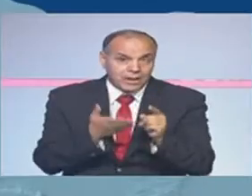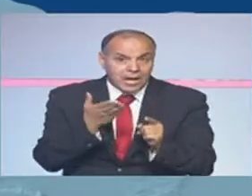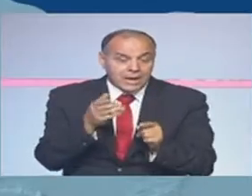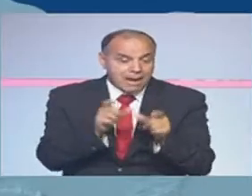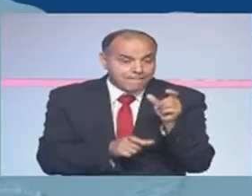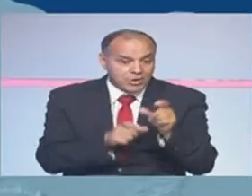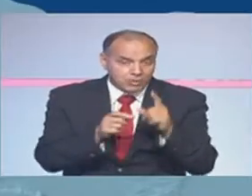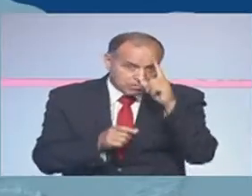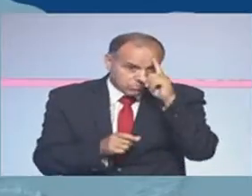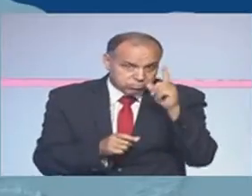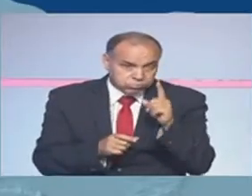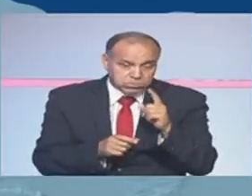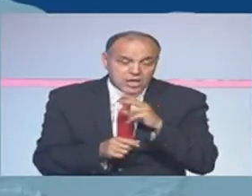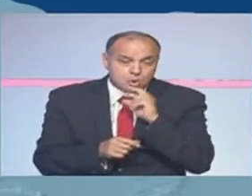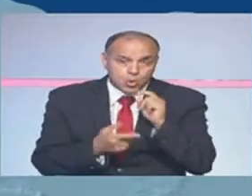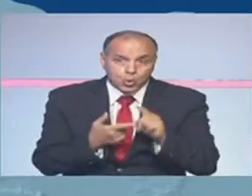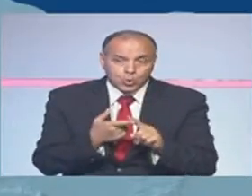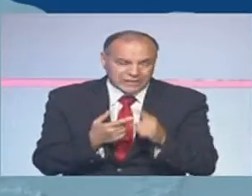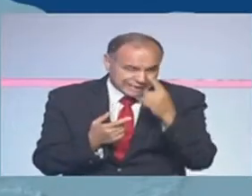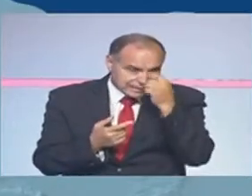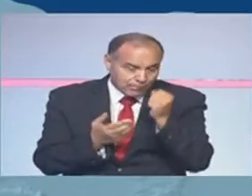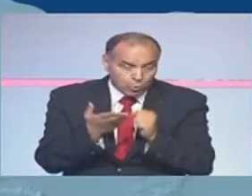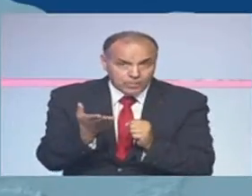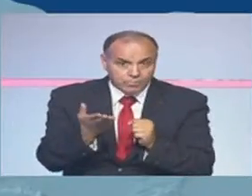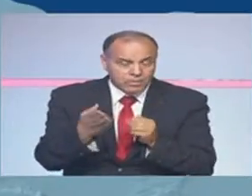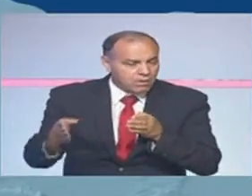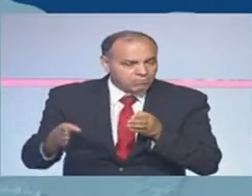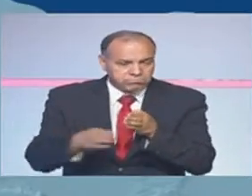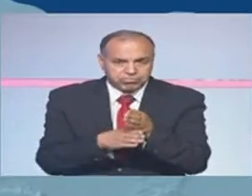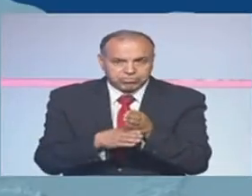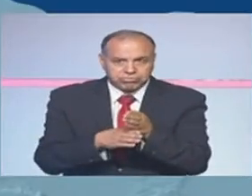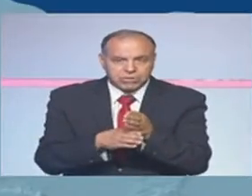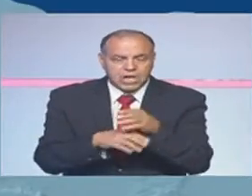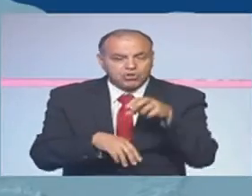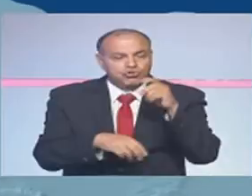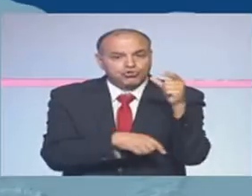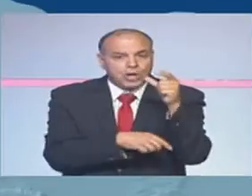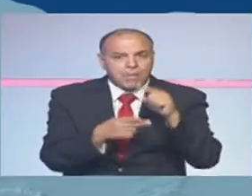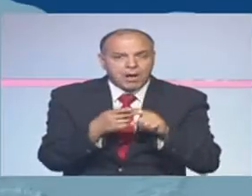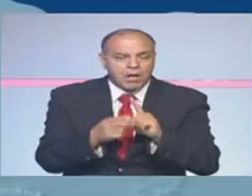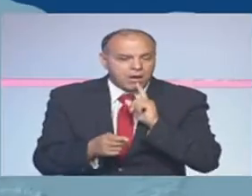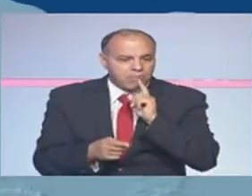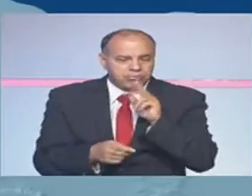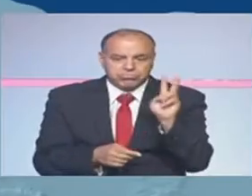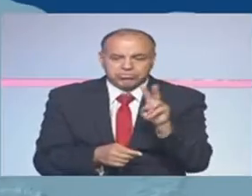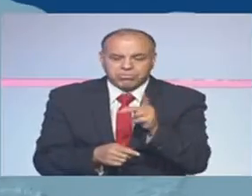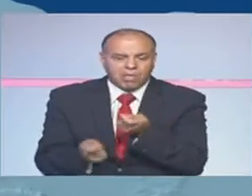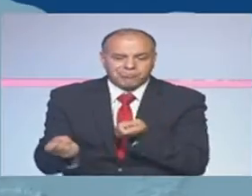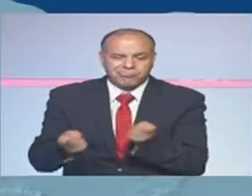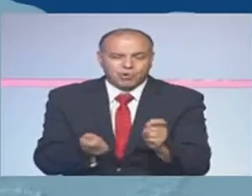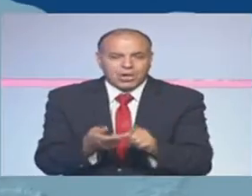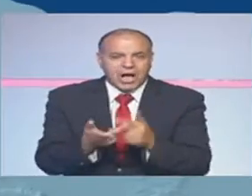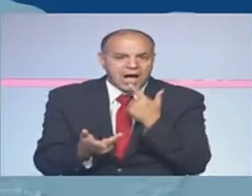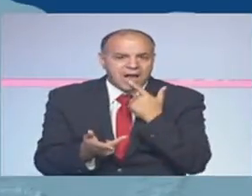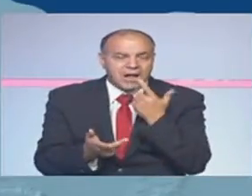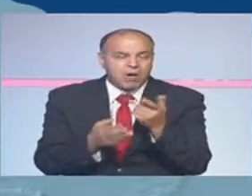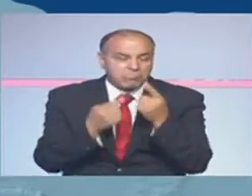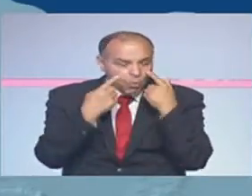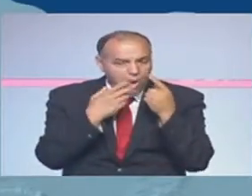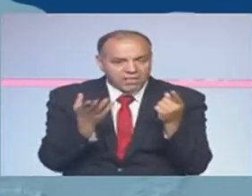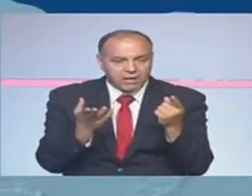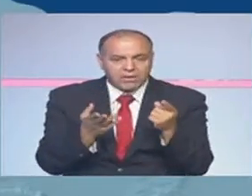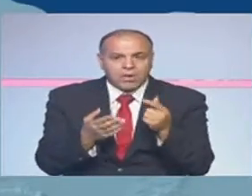مجموعات من المستوطنين المتطرفين اقتحموا الاقصى ونفذوا جولات استفزازيه علنيه